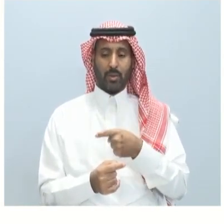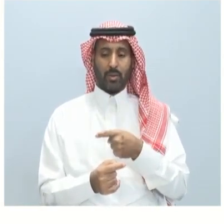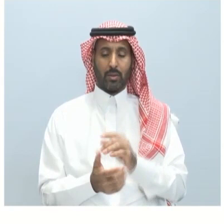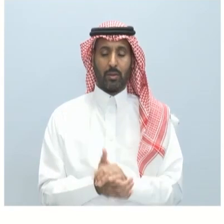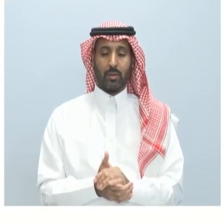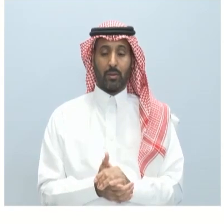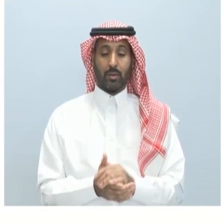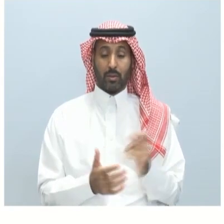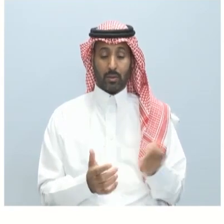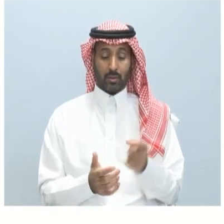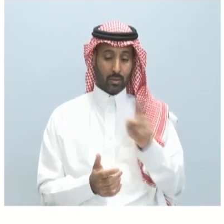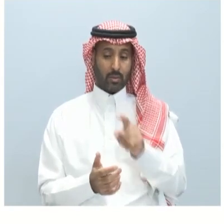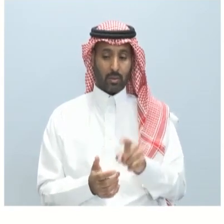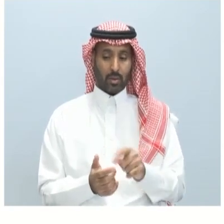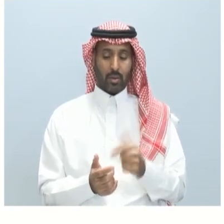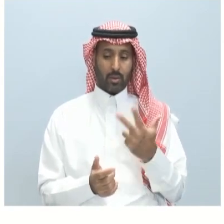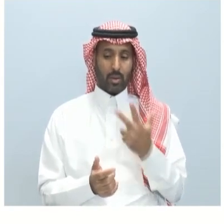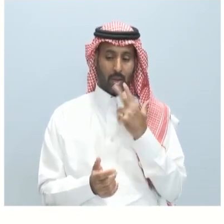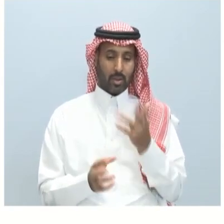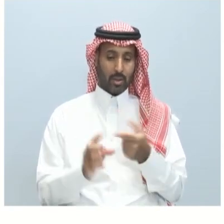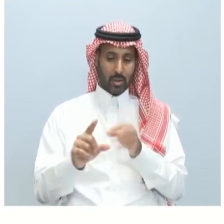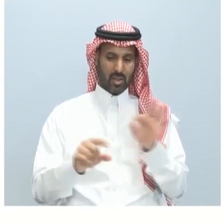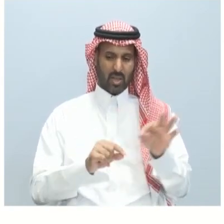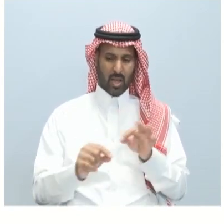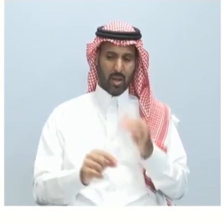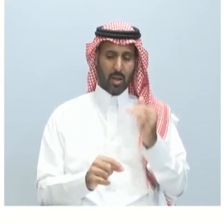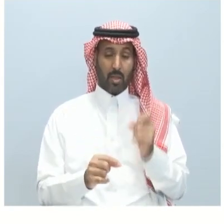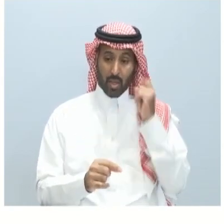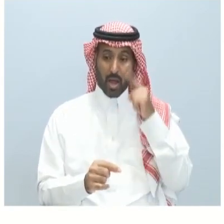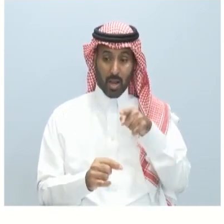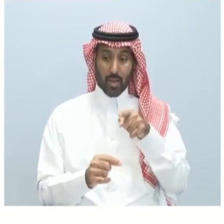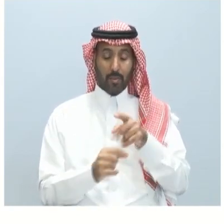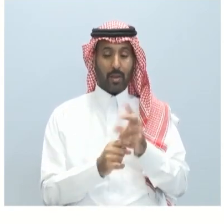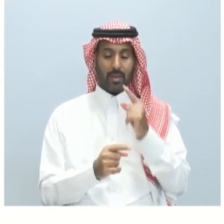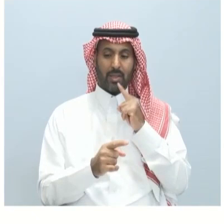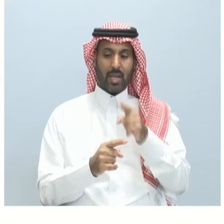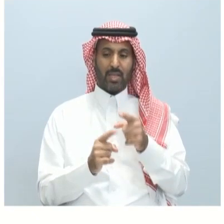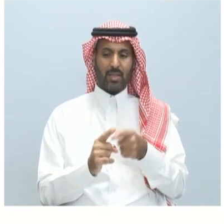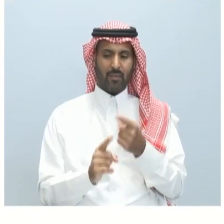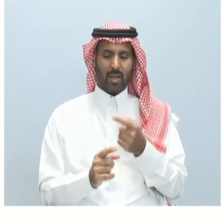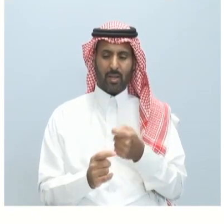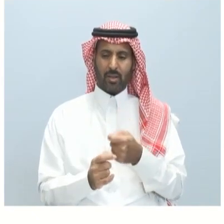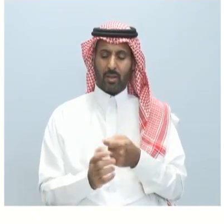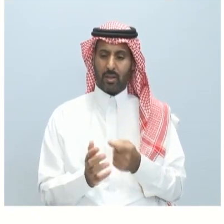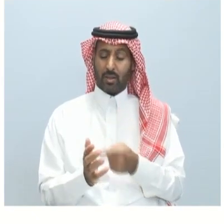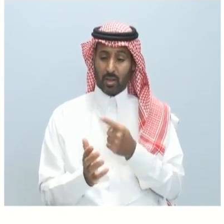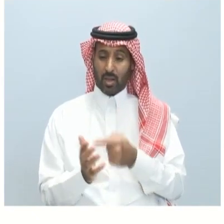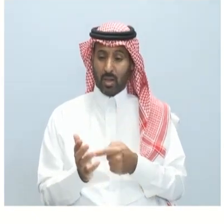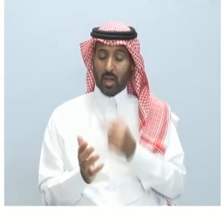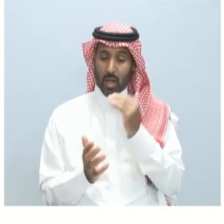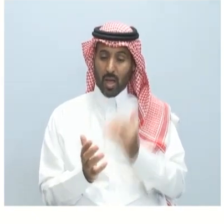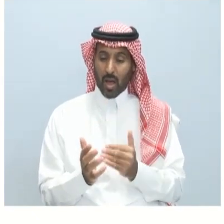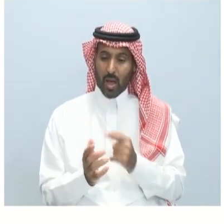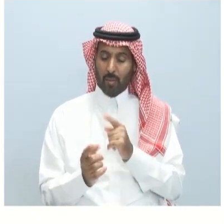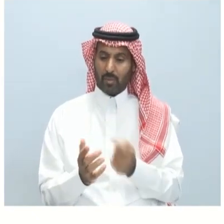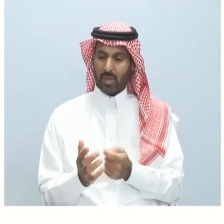السؤال التاسع اختيار م متعدد اذا علمت ان درجه فاطمه تقل عن درجه عائشه بمقدار